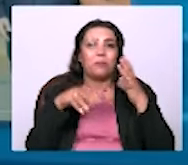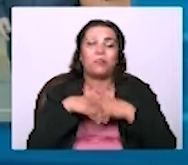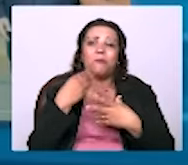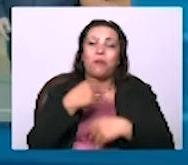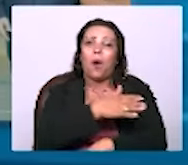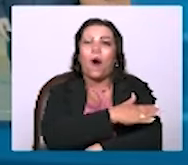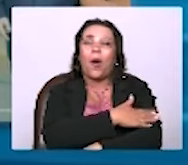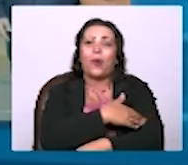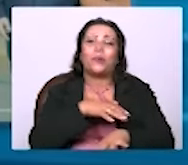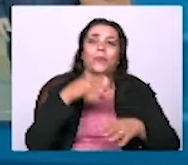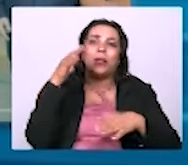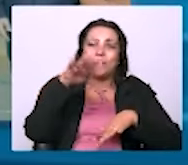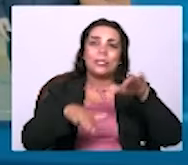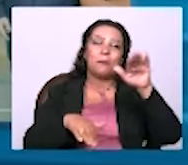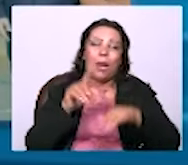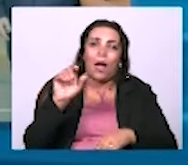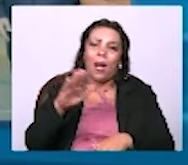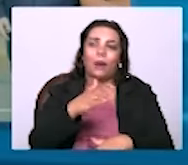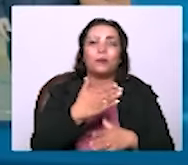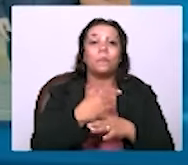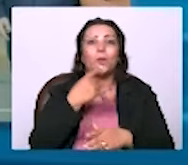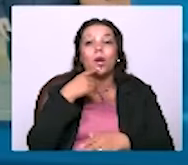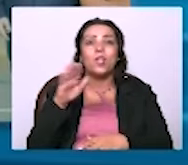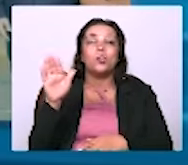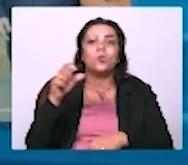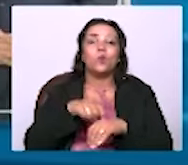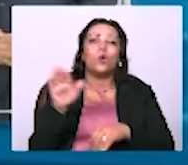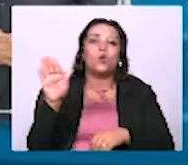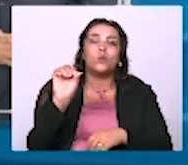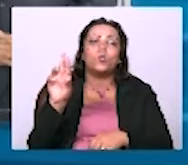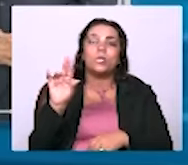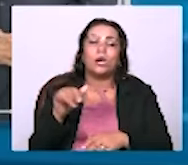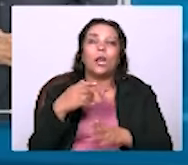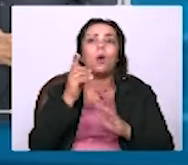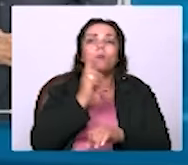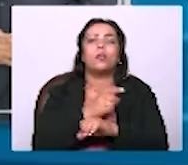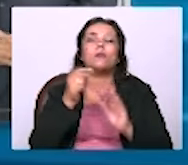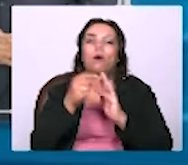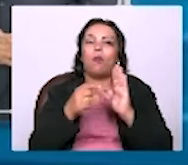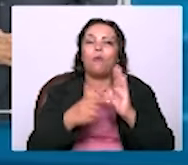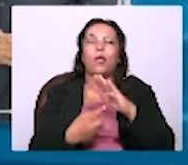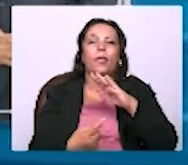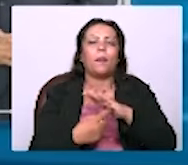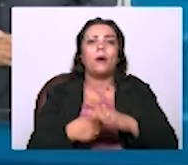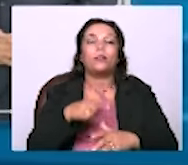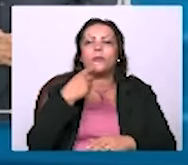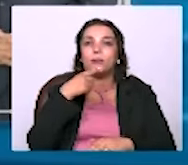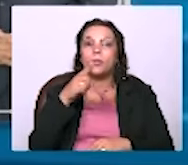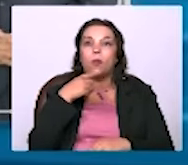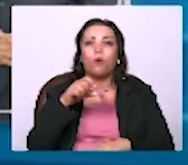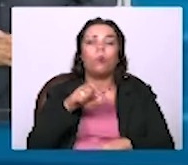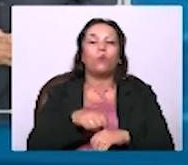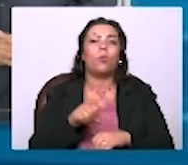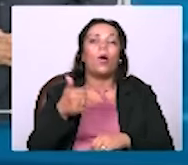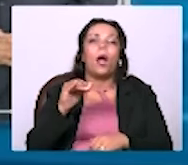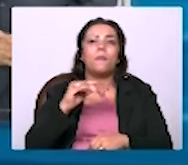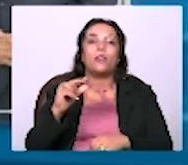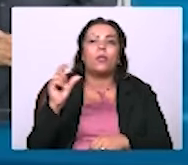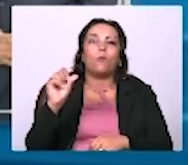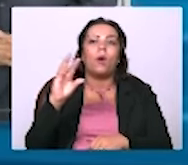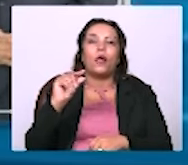السباحه ايضا تحدثت الدكتوره سوزي عدلي ناشد استاذه القانون بجامعه الاسكندريه والدكتور احمد وهبان